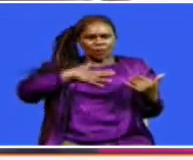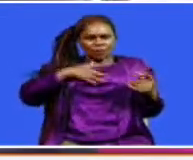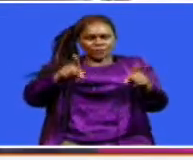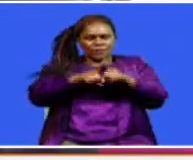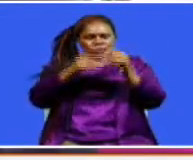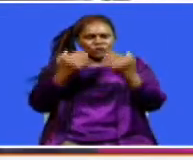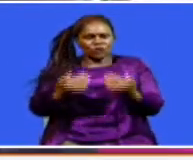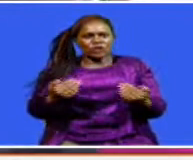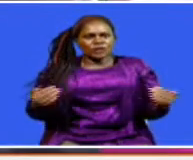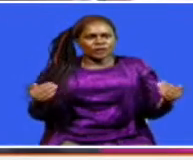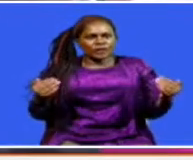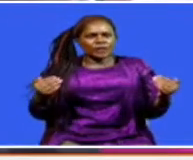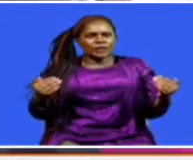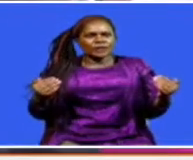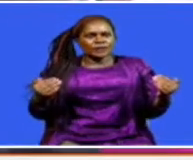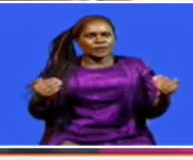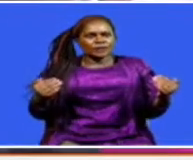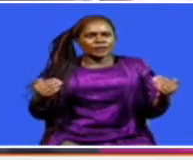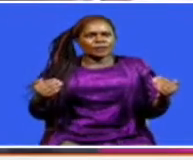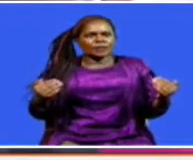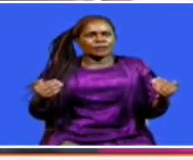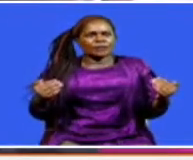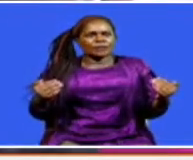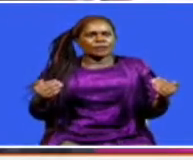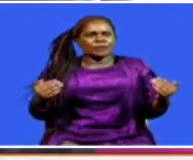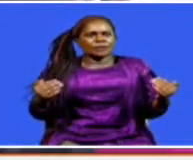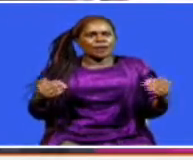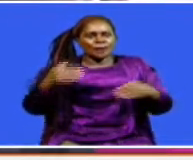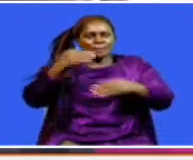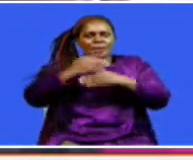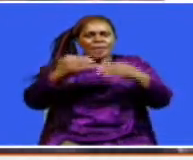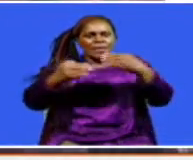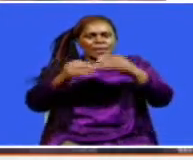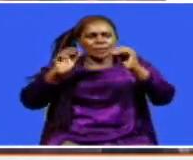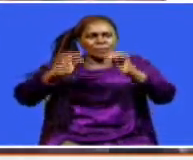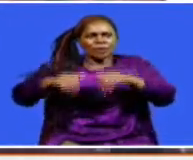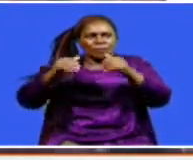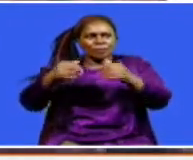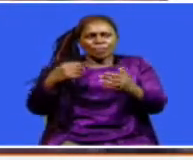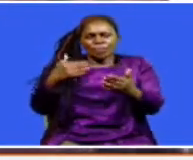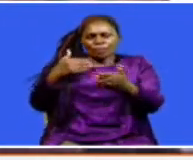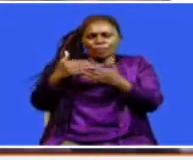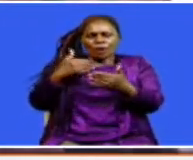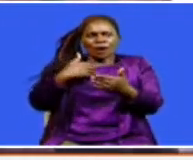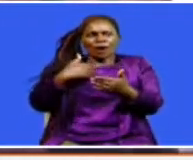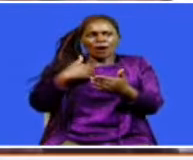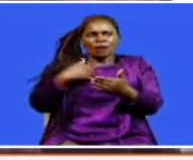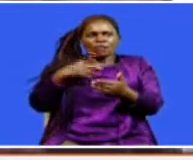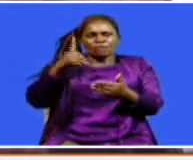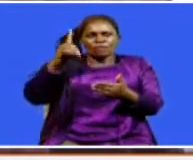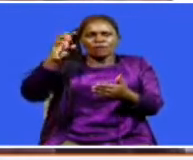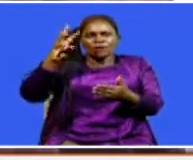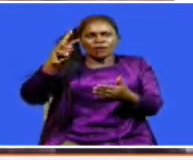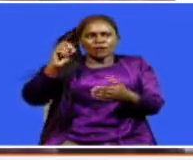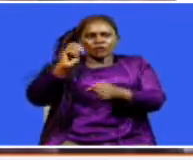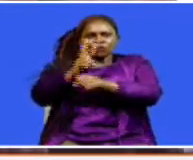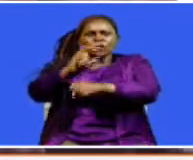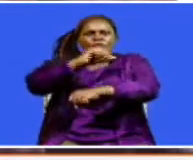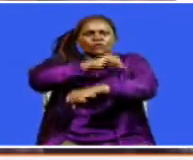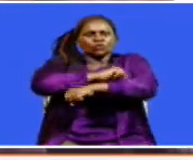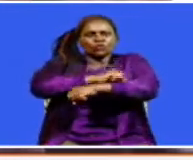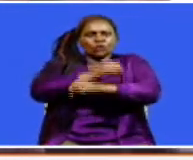wetu na wale wazawa wamepata kujenga na kulima. Hapa karibu tuko na shule ya secondary. Hiyo